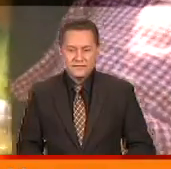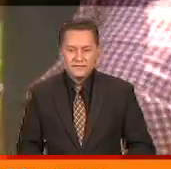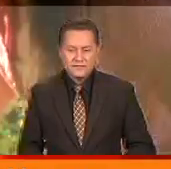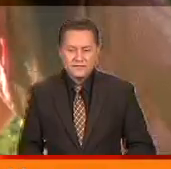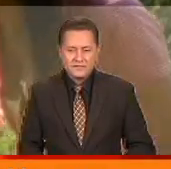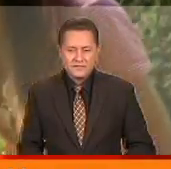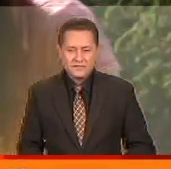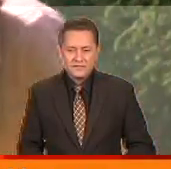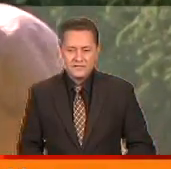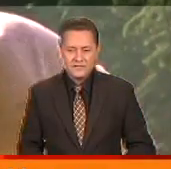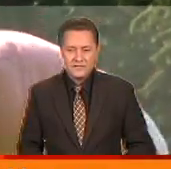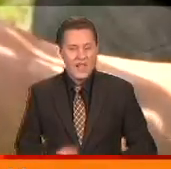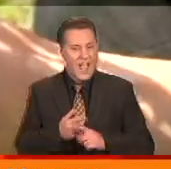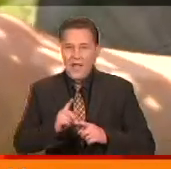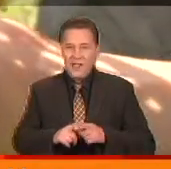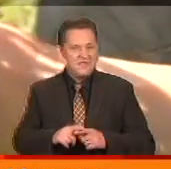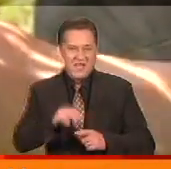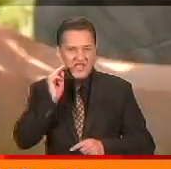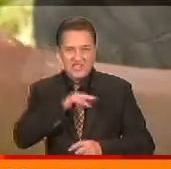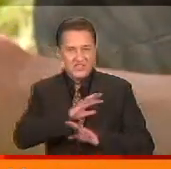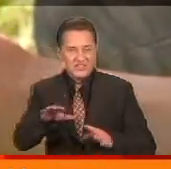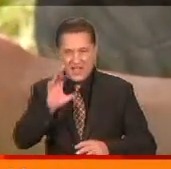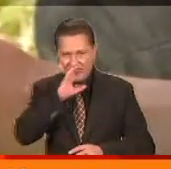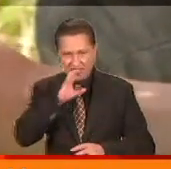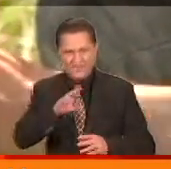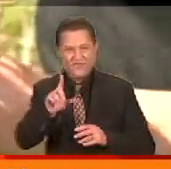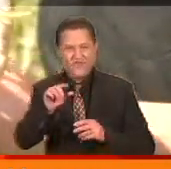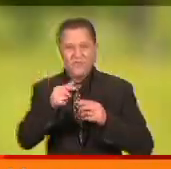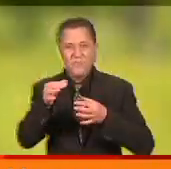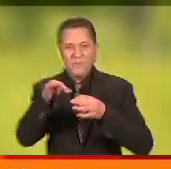Да, це не чай в пакетиках.